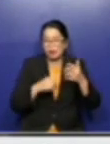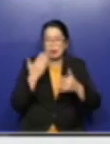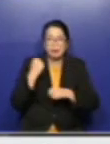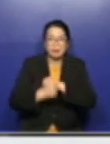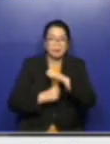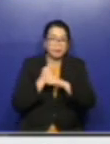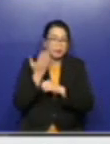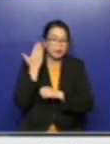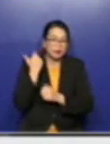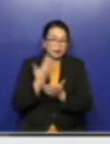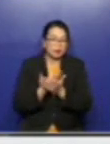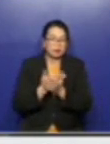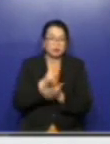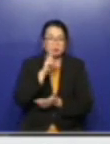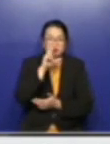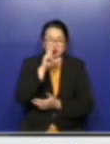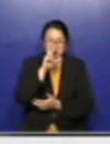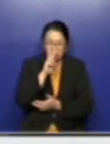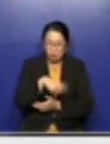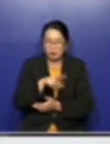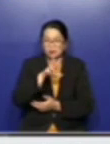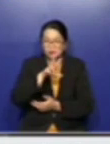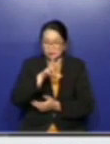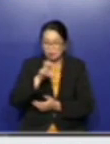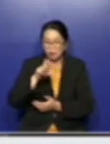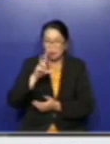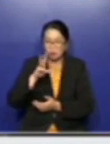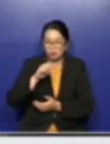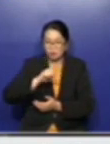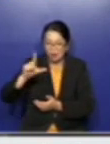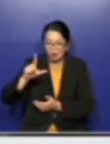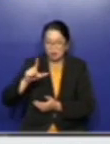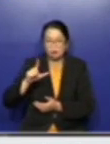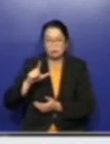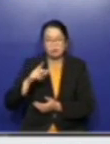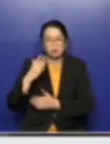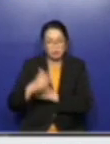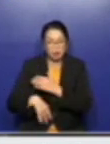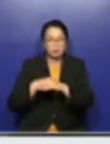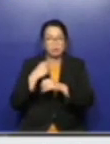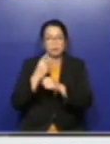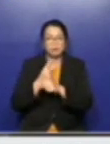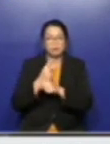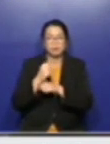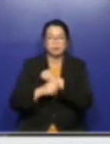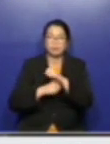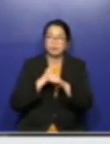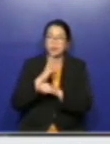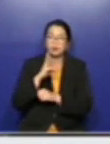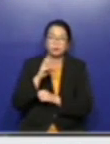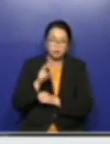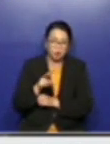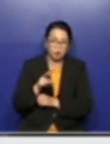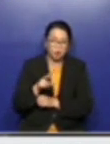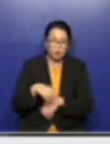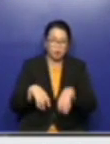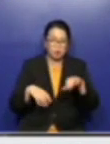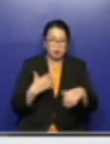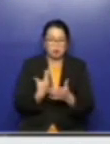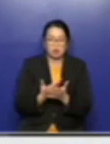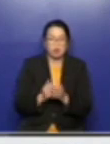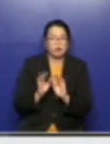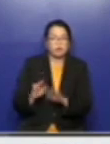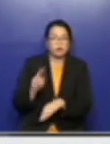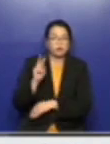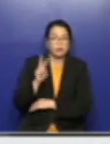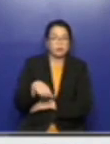ล้านบาทเป็นเงินฝากประจำนะฮะปี62มารายงานรัฐสภาองค์กรนี้มีเงินฝากทั้งหมด